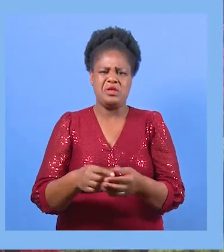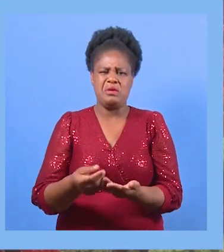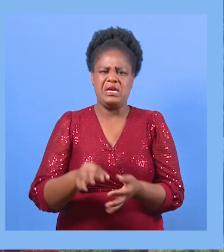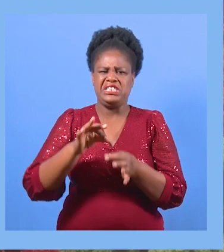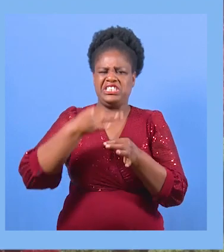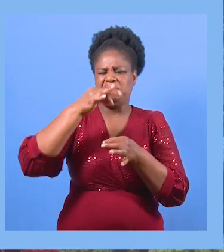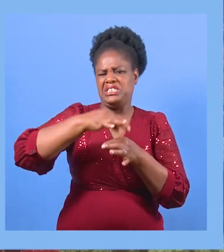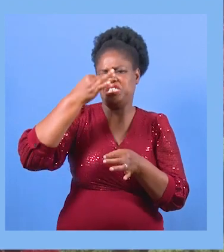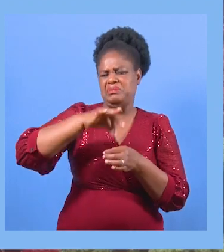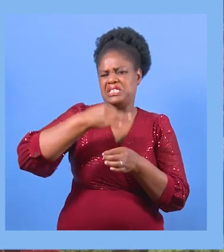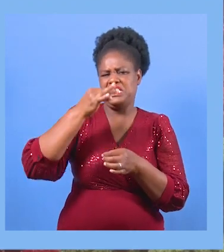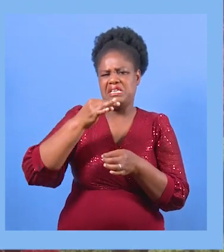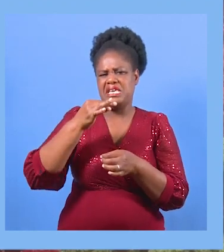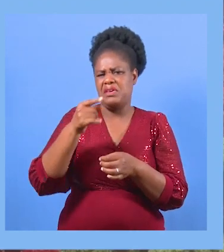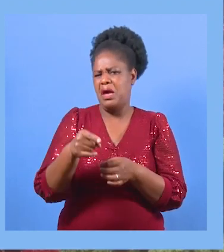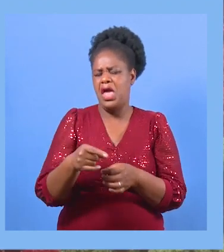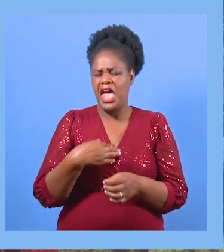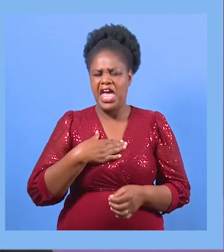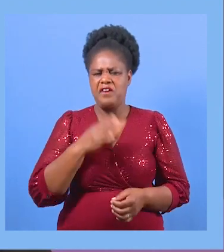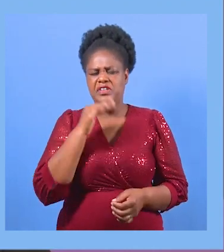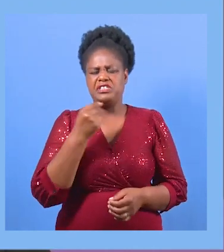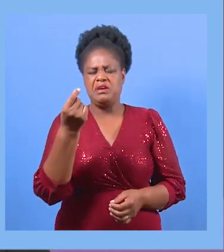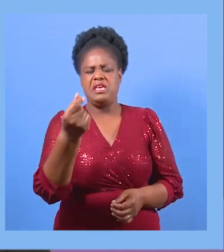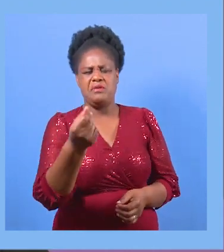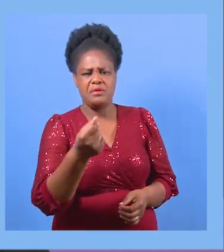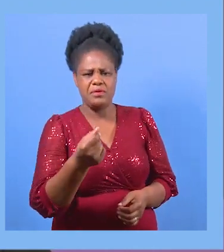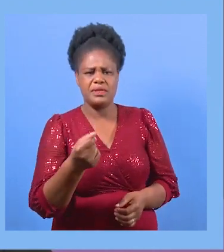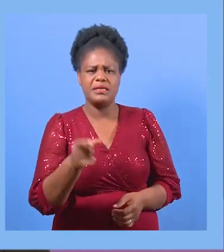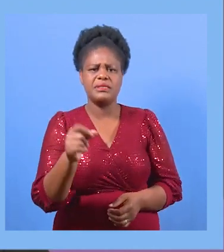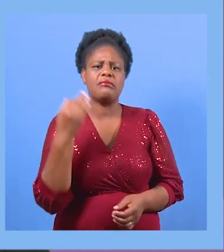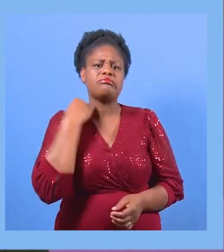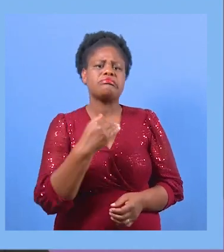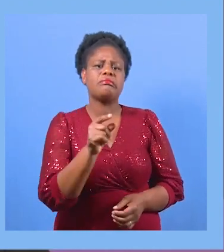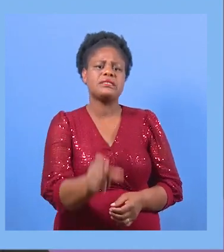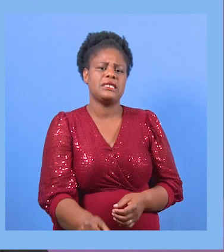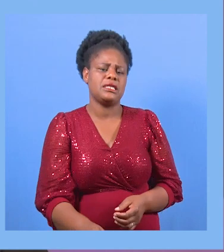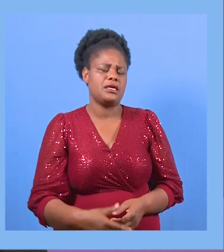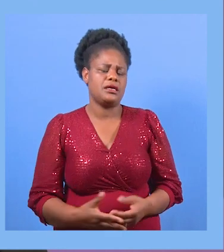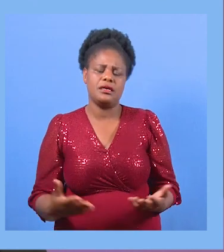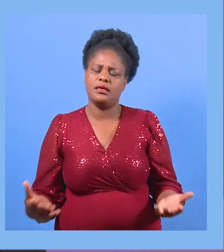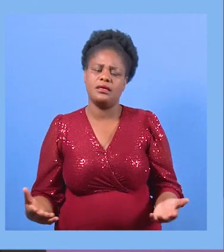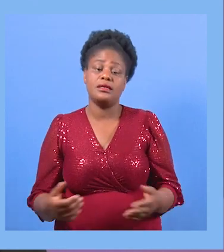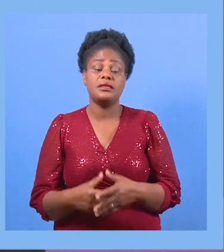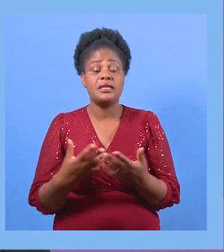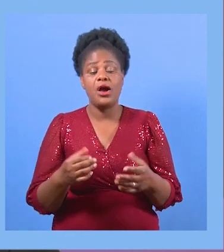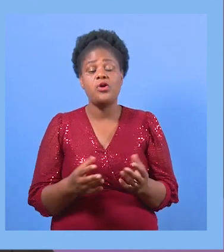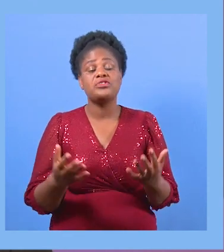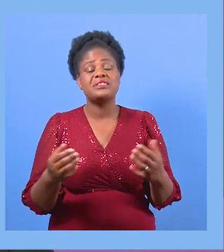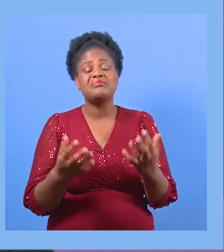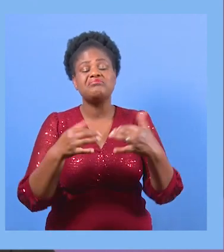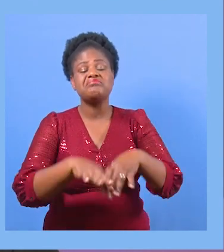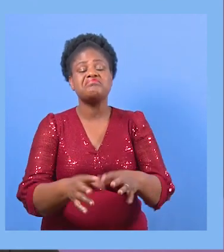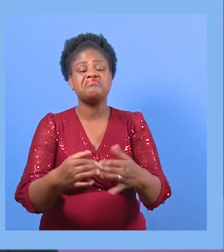kunzi akadya machipisi angu. Chii mazviita Mai Chisamba? Zvasangana kushayikwa kweruzivo